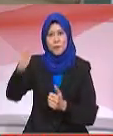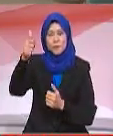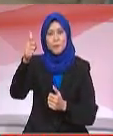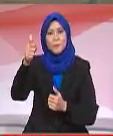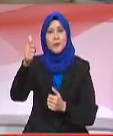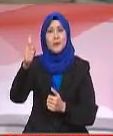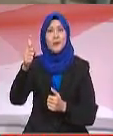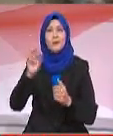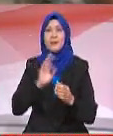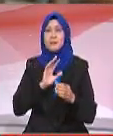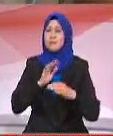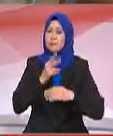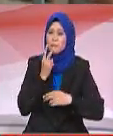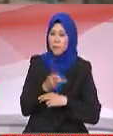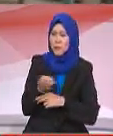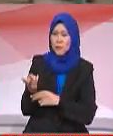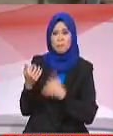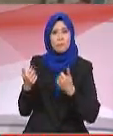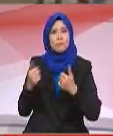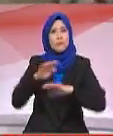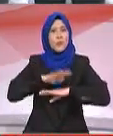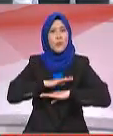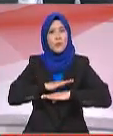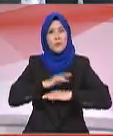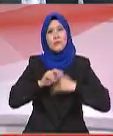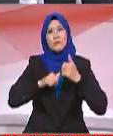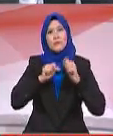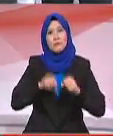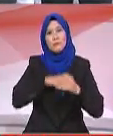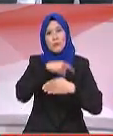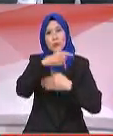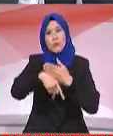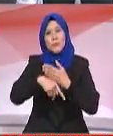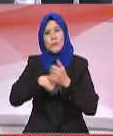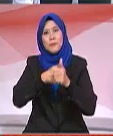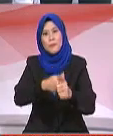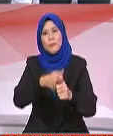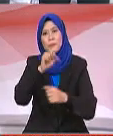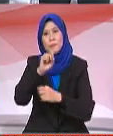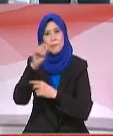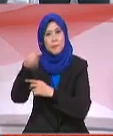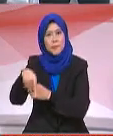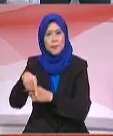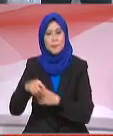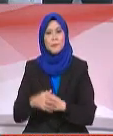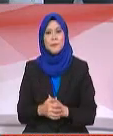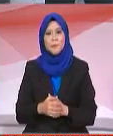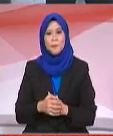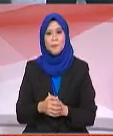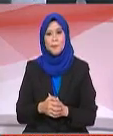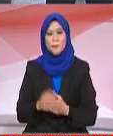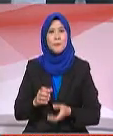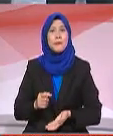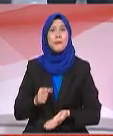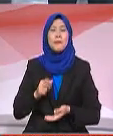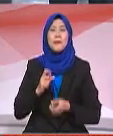Haji Mehduna turut berpuas hati dengan pelaksanaan program berkenaan yang mematuhi SOP. Penyampaian